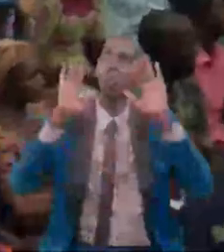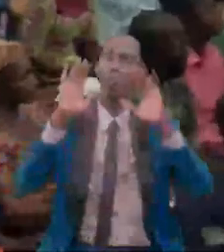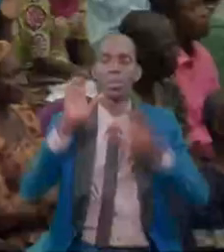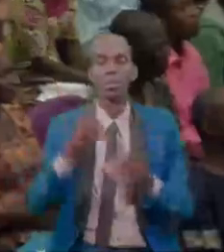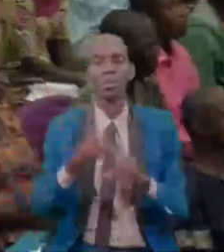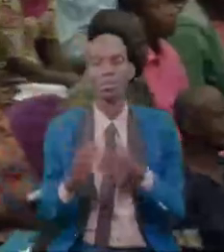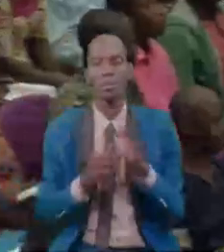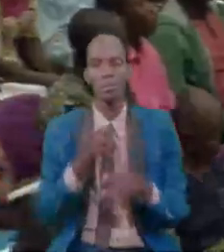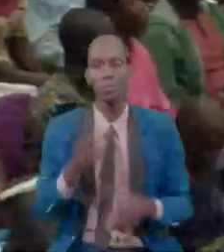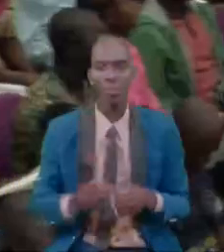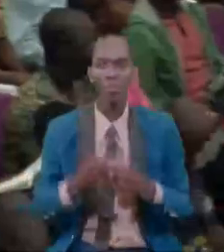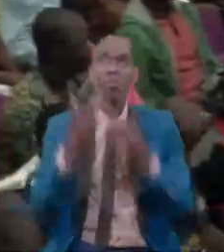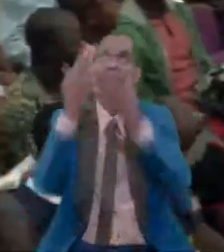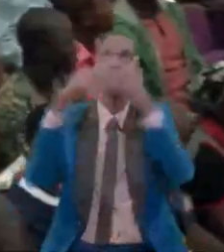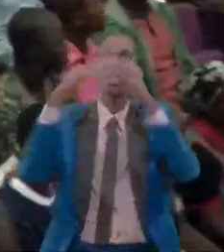merveilles pour vous.